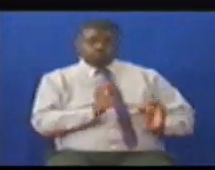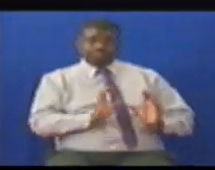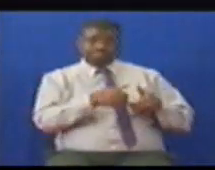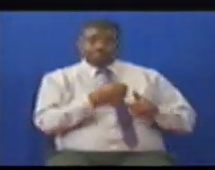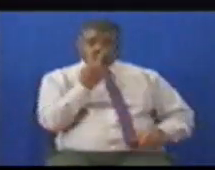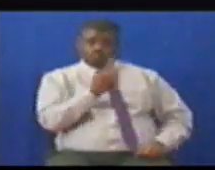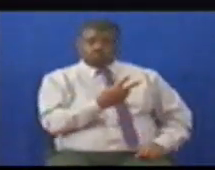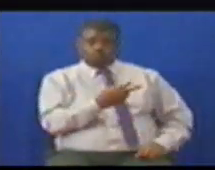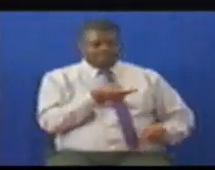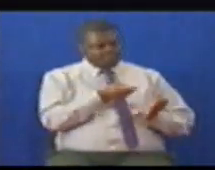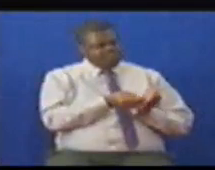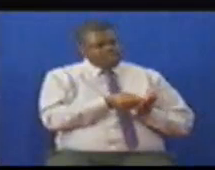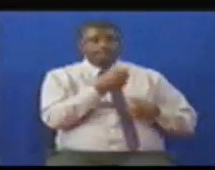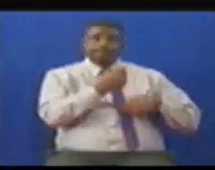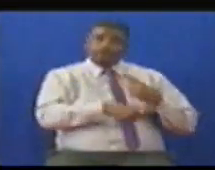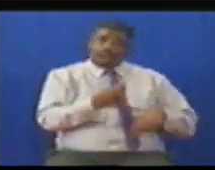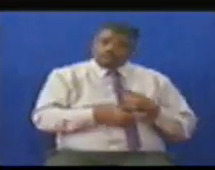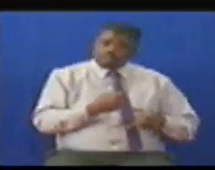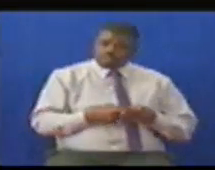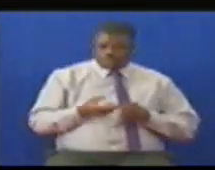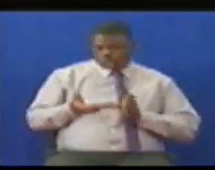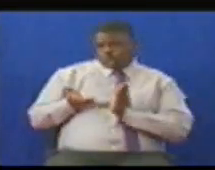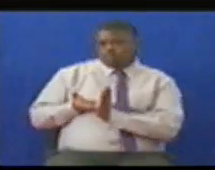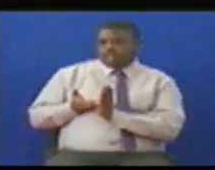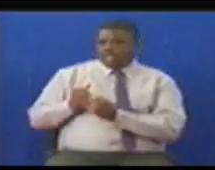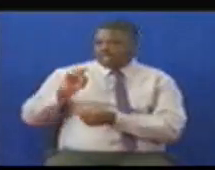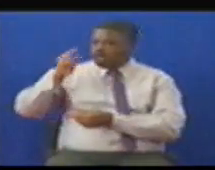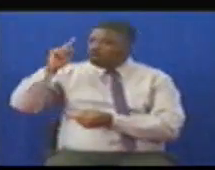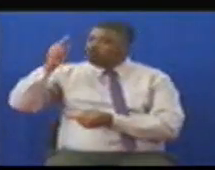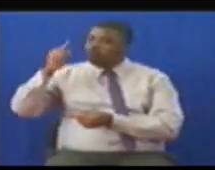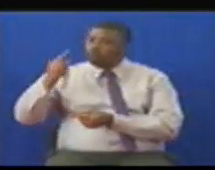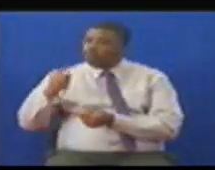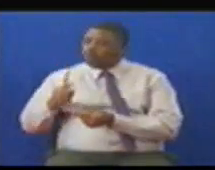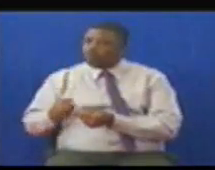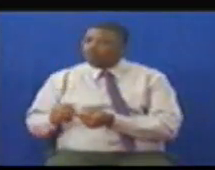cha fedha za miradi ya maendeleo kinachoombwa kimepungua kwa shilingi bilioni